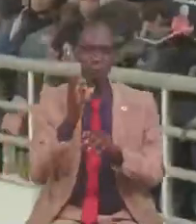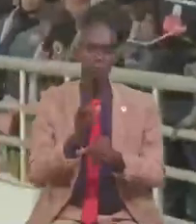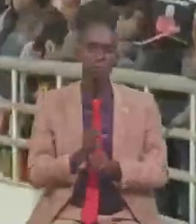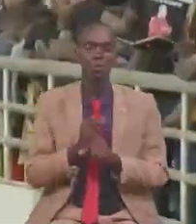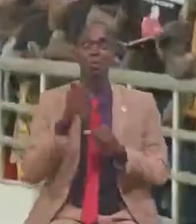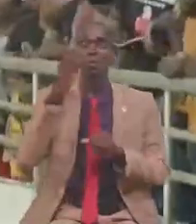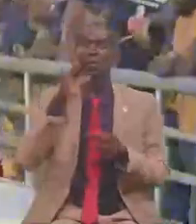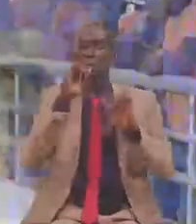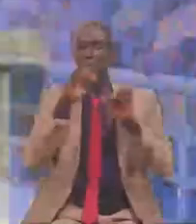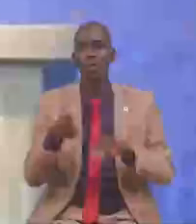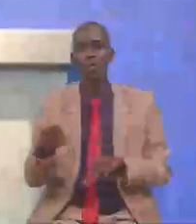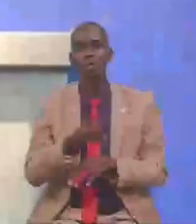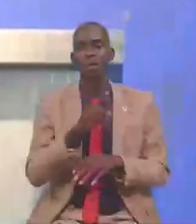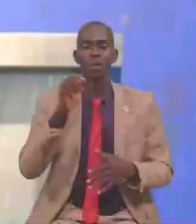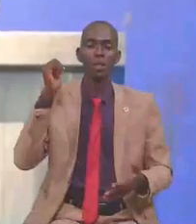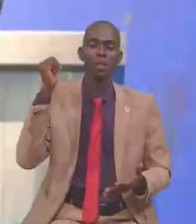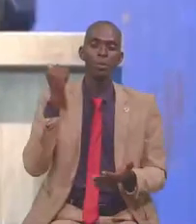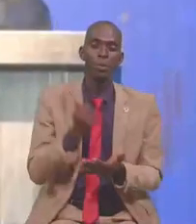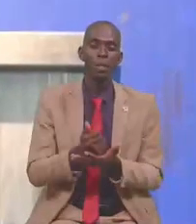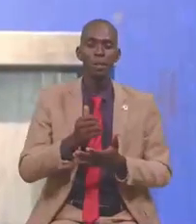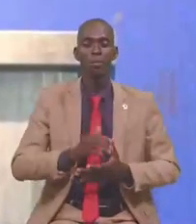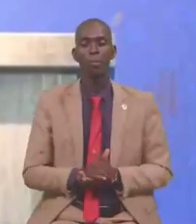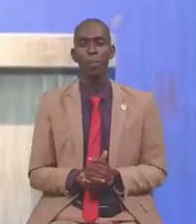bénisse. Amen.